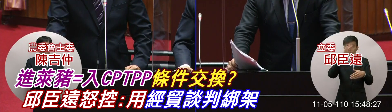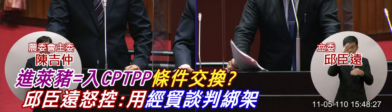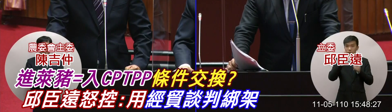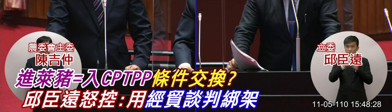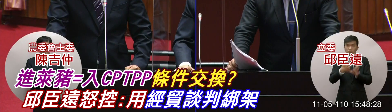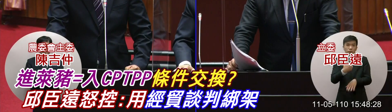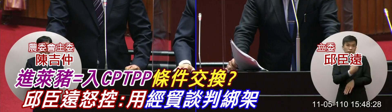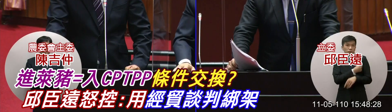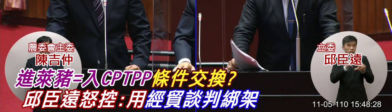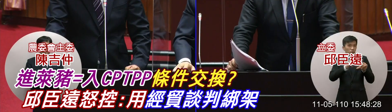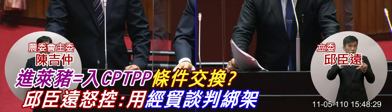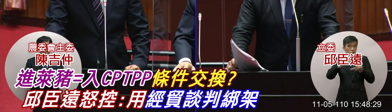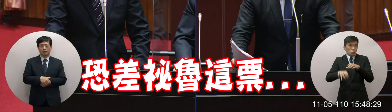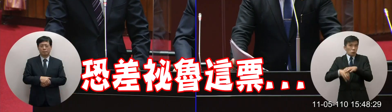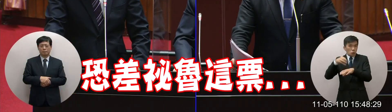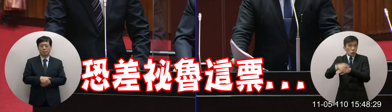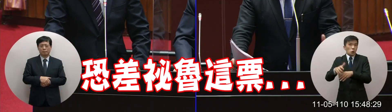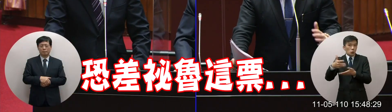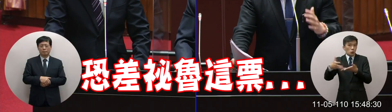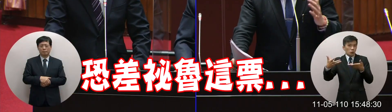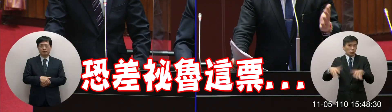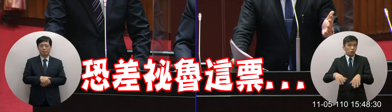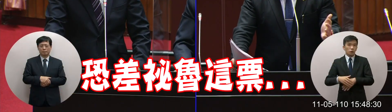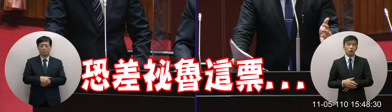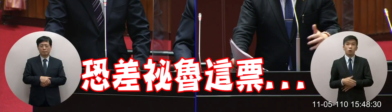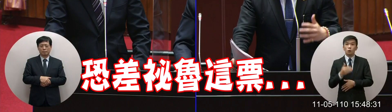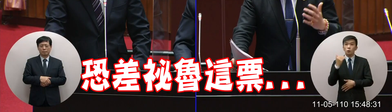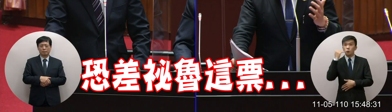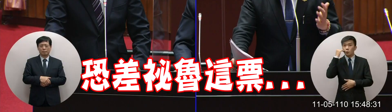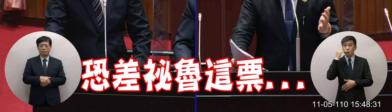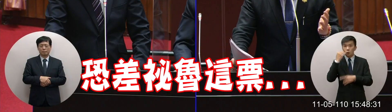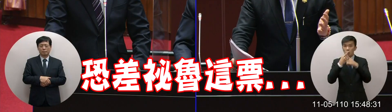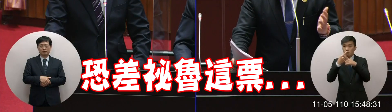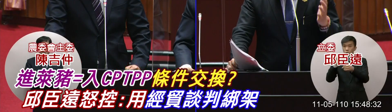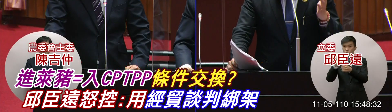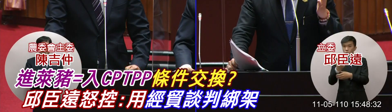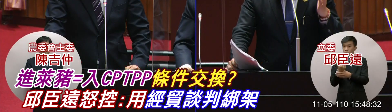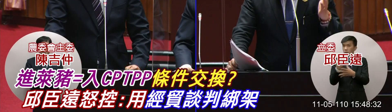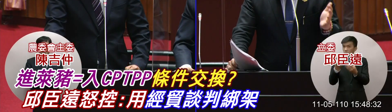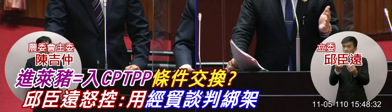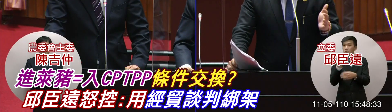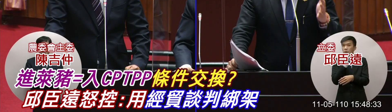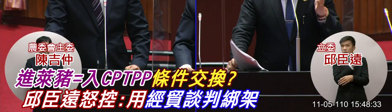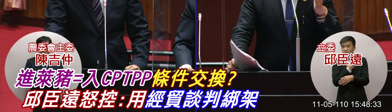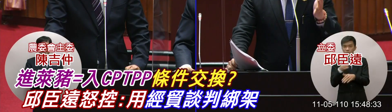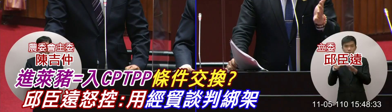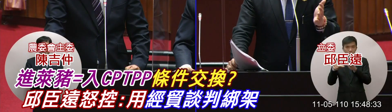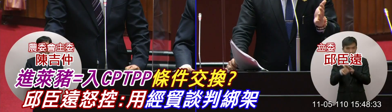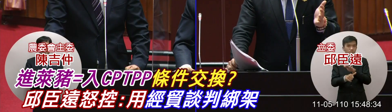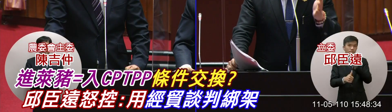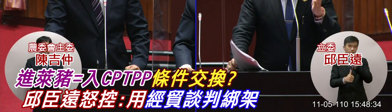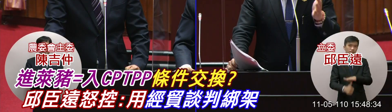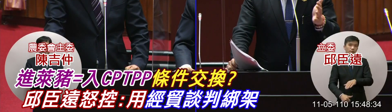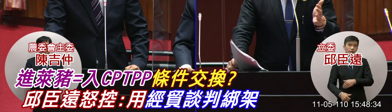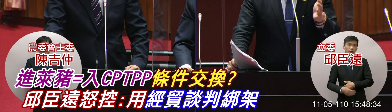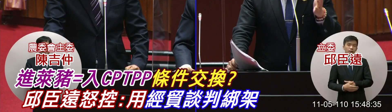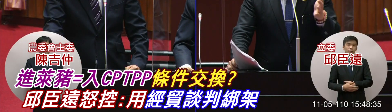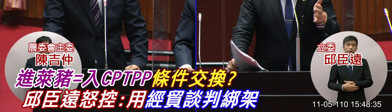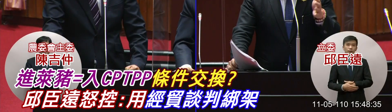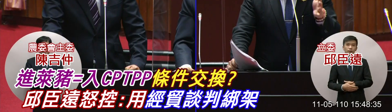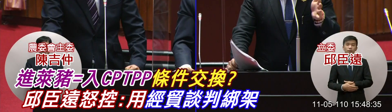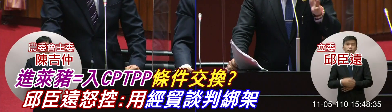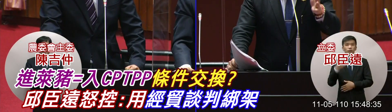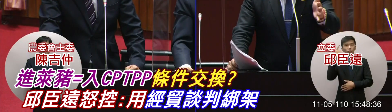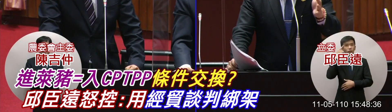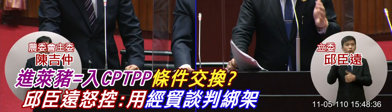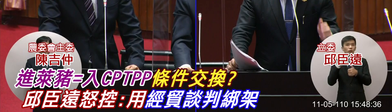哈。所以其实老实讲，只要差这一票，我们可能就没有办法去加入哈。所以这个部分我们也就叫王部长，我们希望说了解一